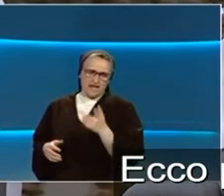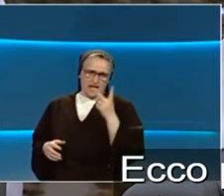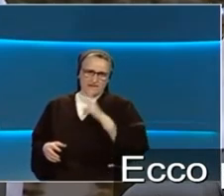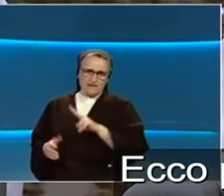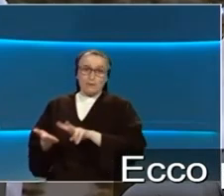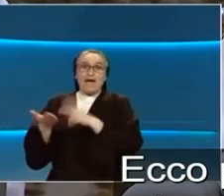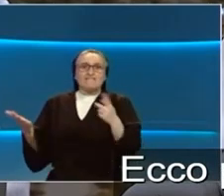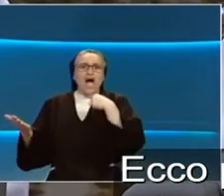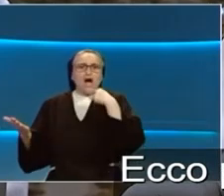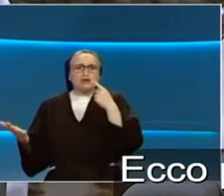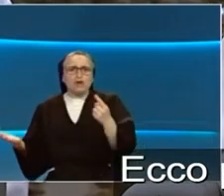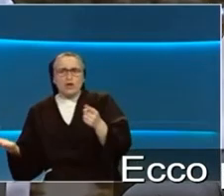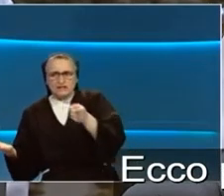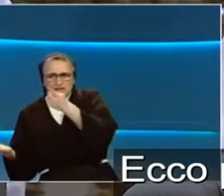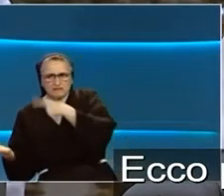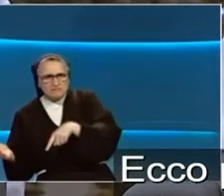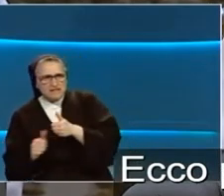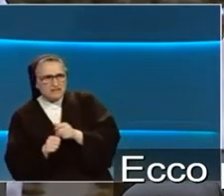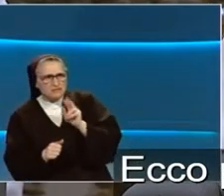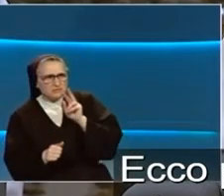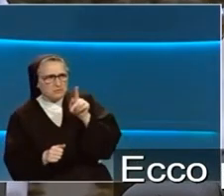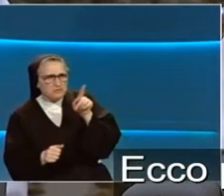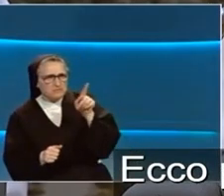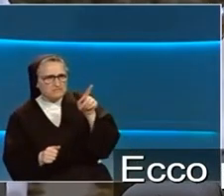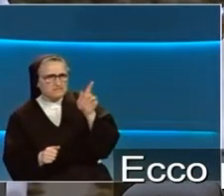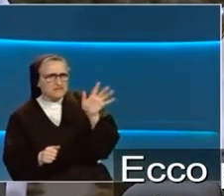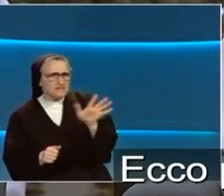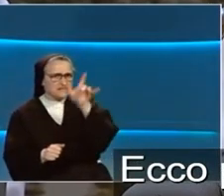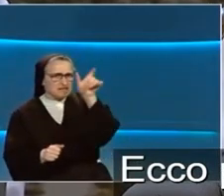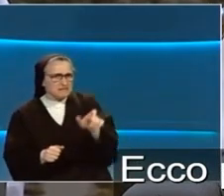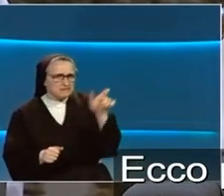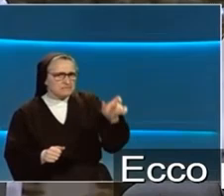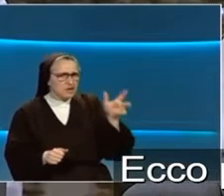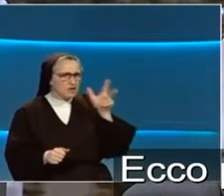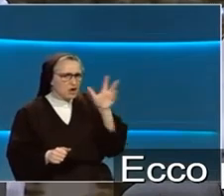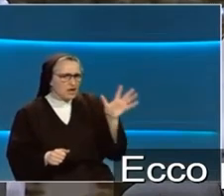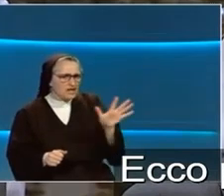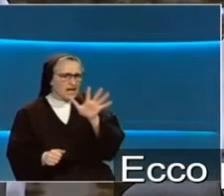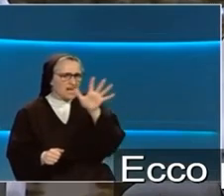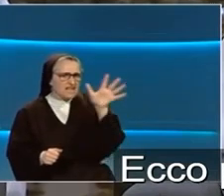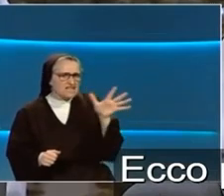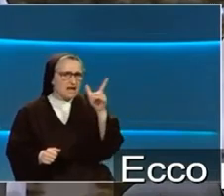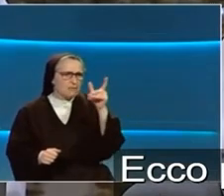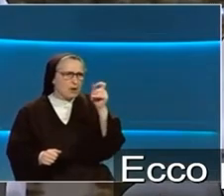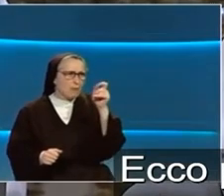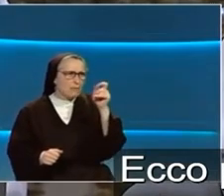사람들 취급을 하리라는 것을 뻔히 알았습니다. 복음에서 분명히